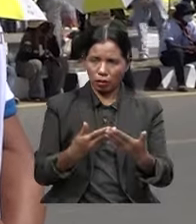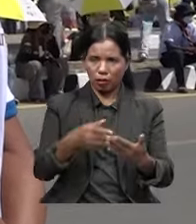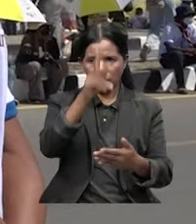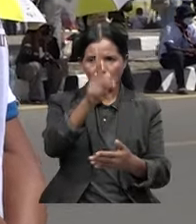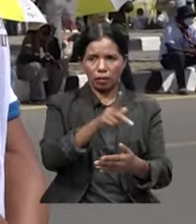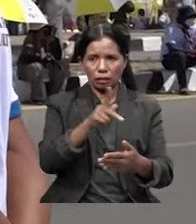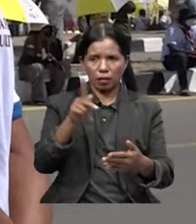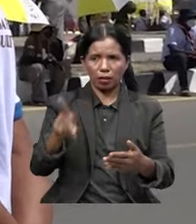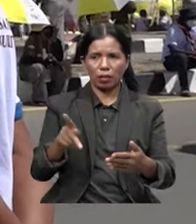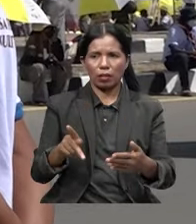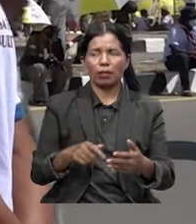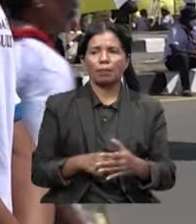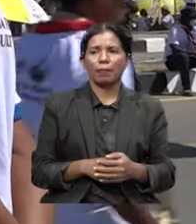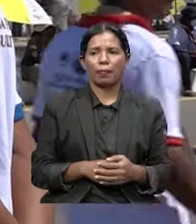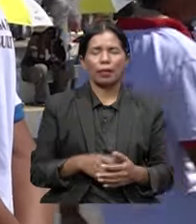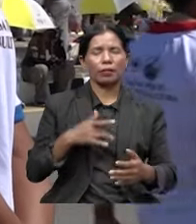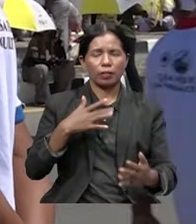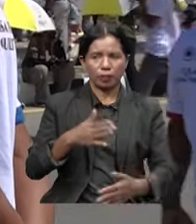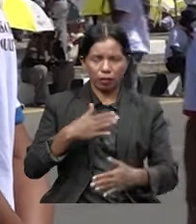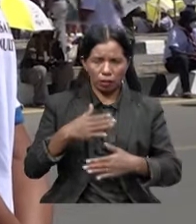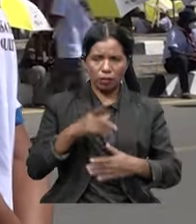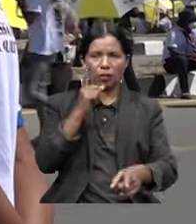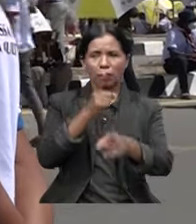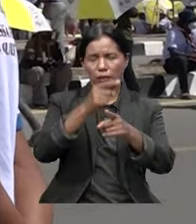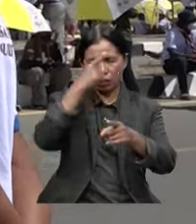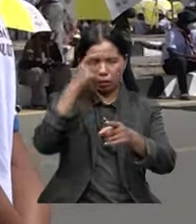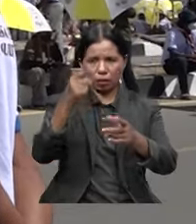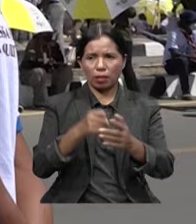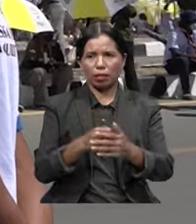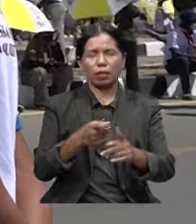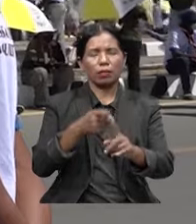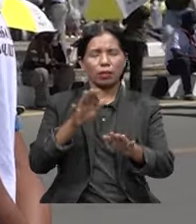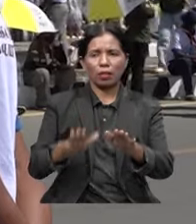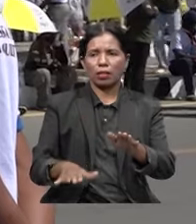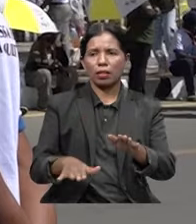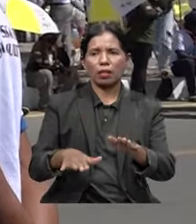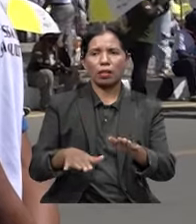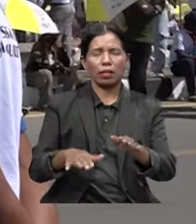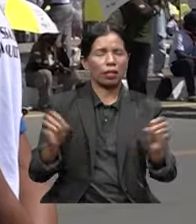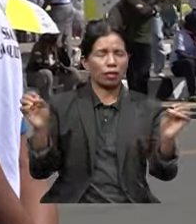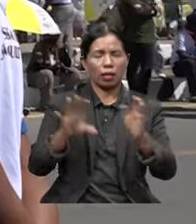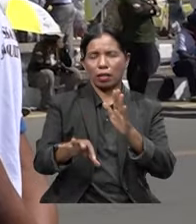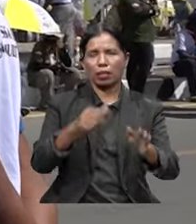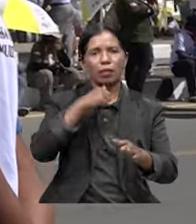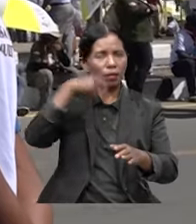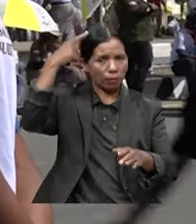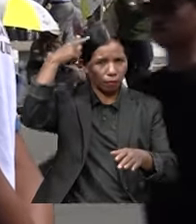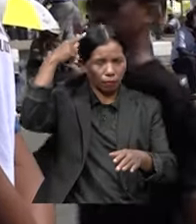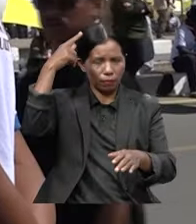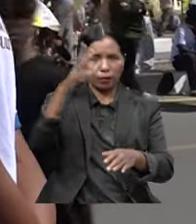po sastrani katolika sinto contente orgulho teves tamba siki nunca hetan hasoru am papa